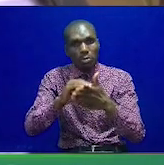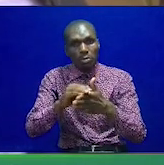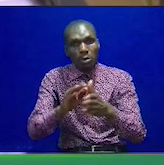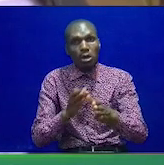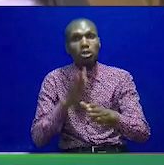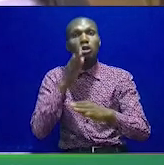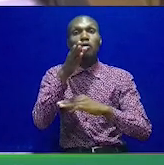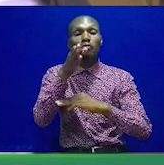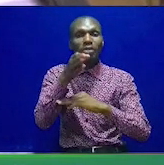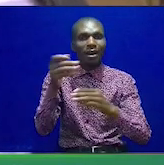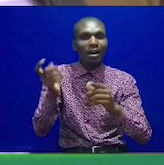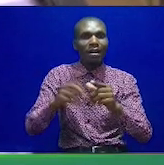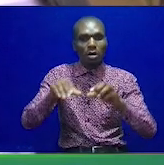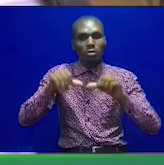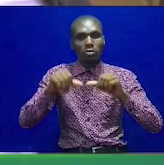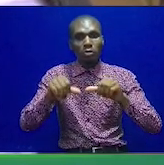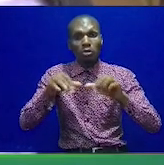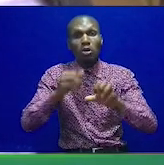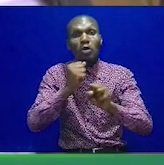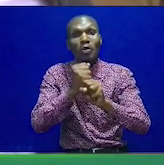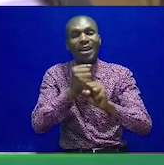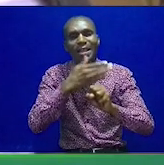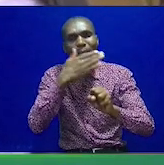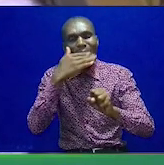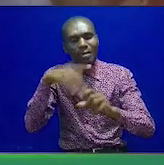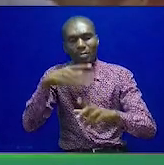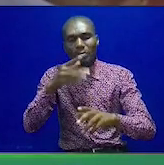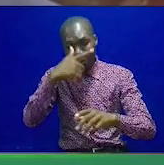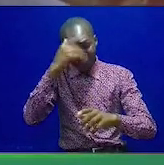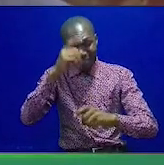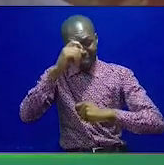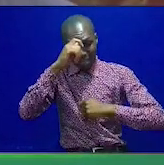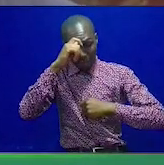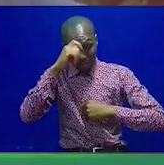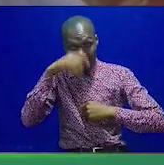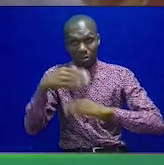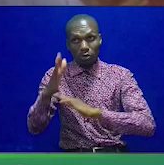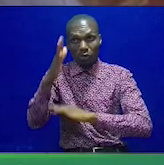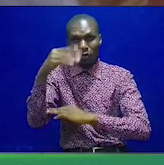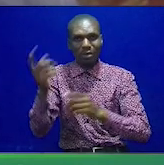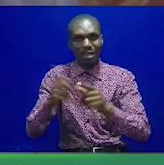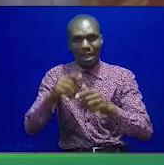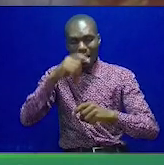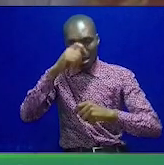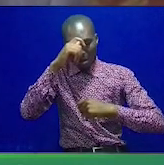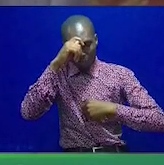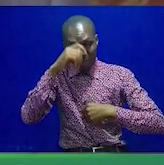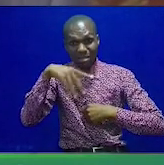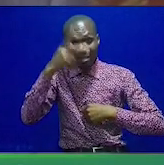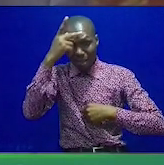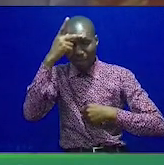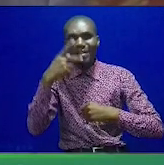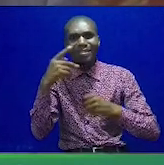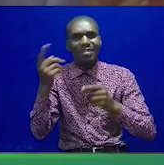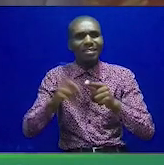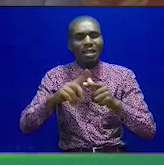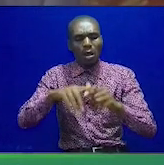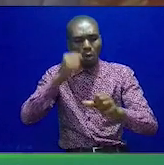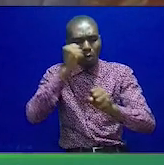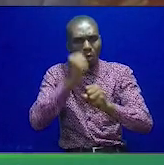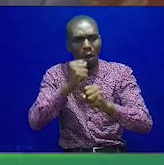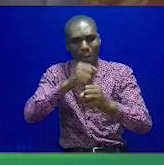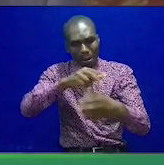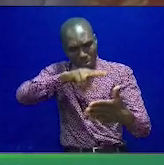guchumutua na age ande ko kolbia singe nje na asi kitenya sa na na to sikite na bible na ande na na to mukia bwo